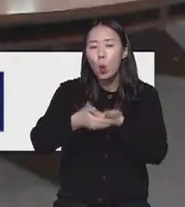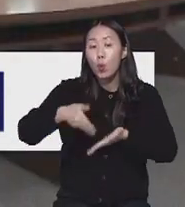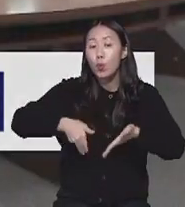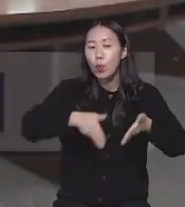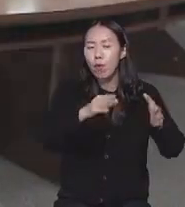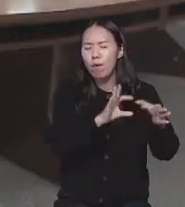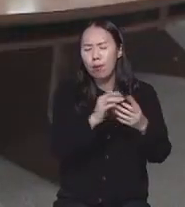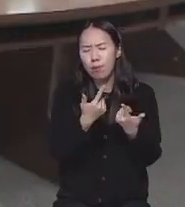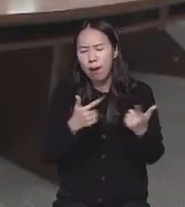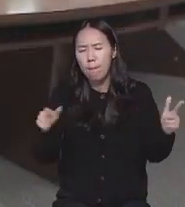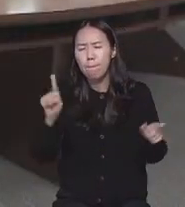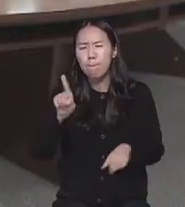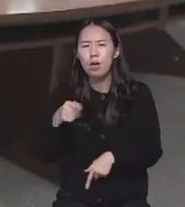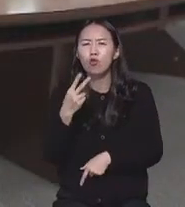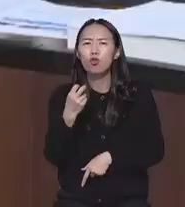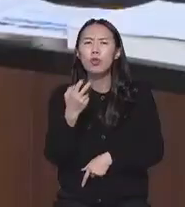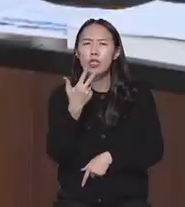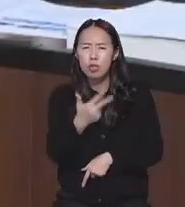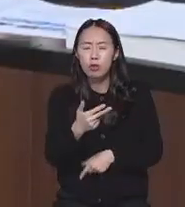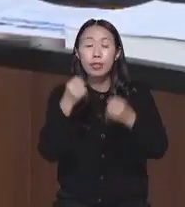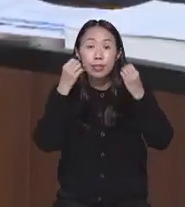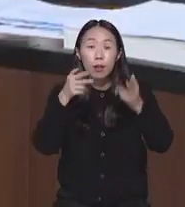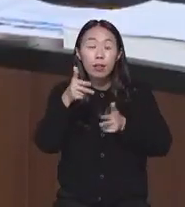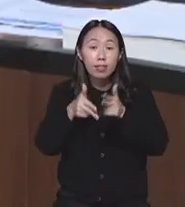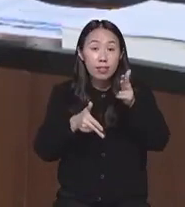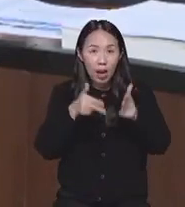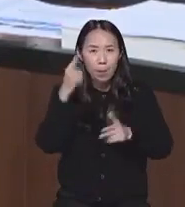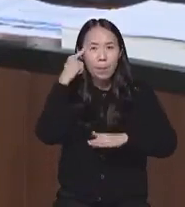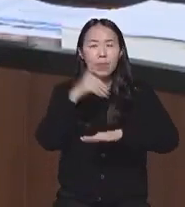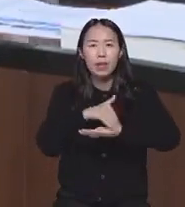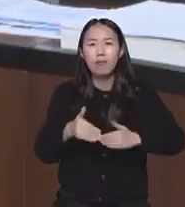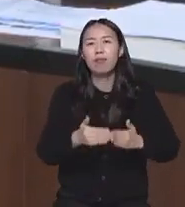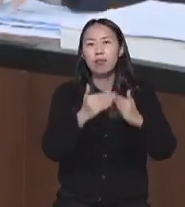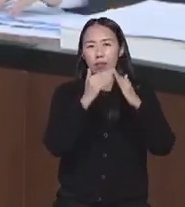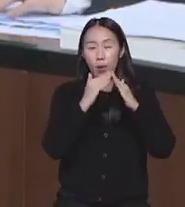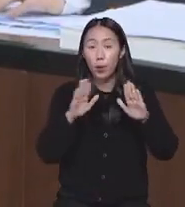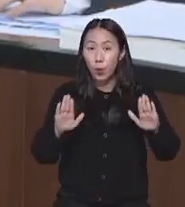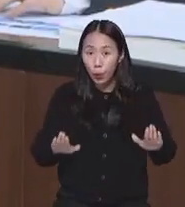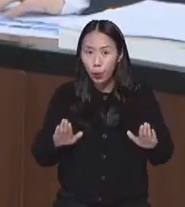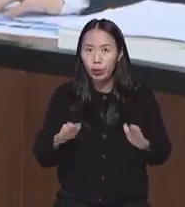통과 등 126건의 신규 사업을 발굴했다고 밝혔습니다.